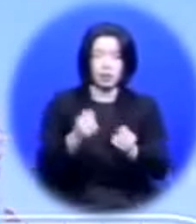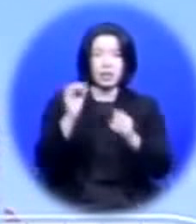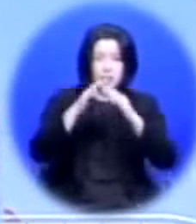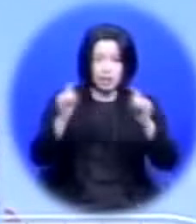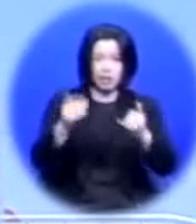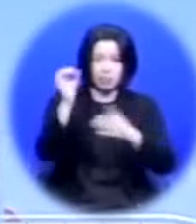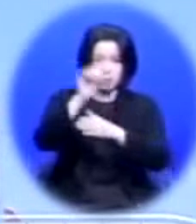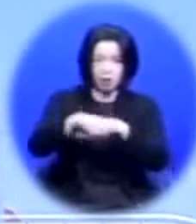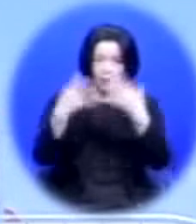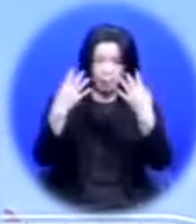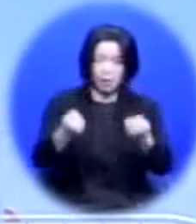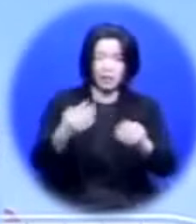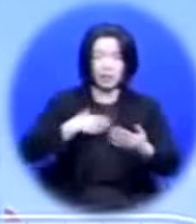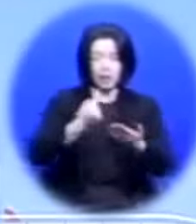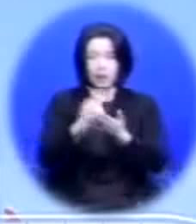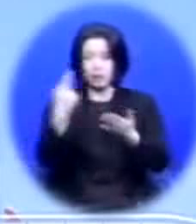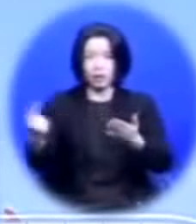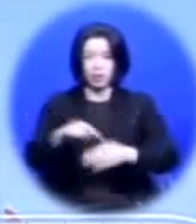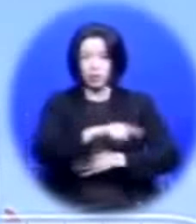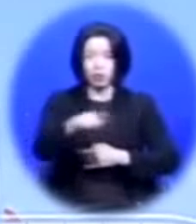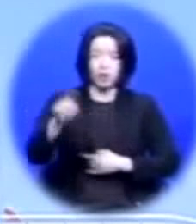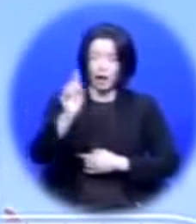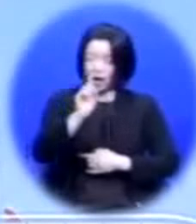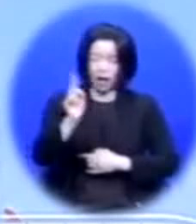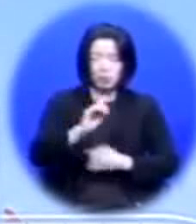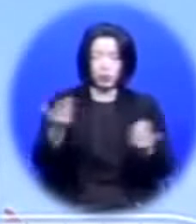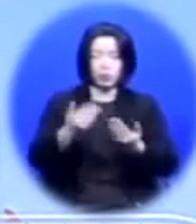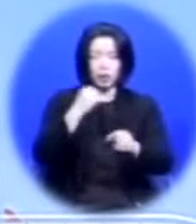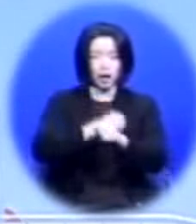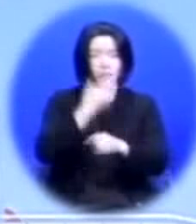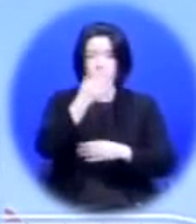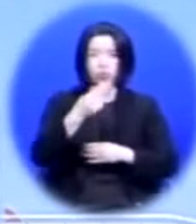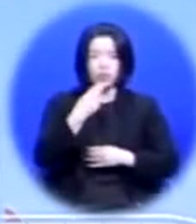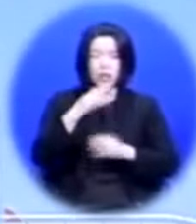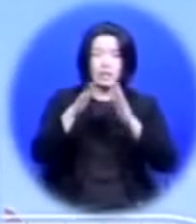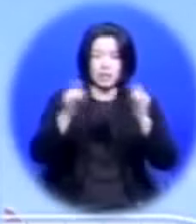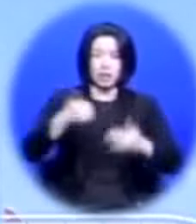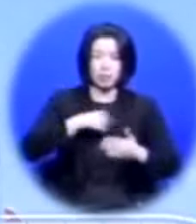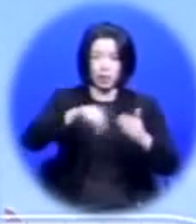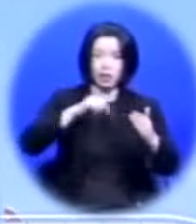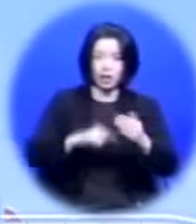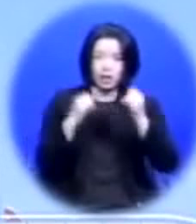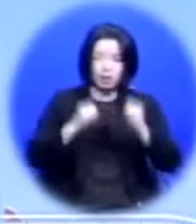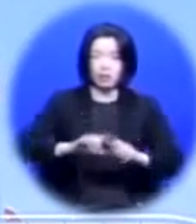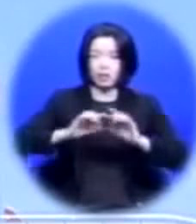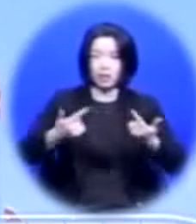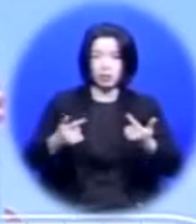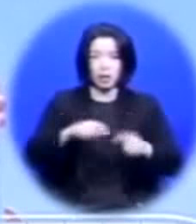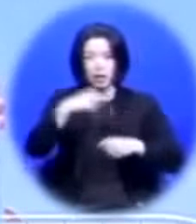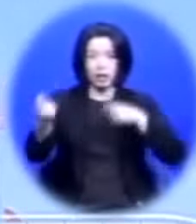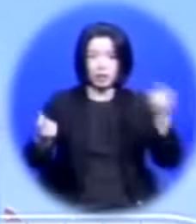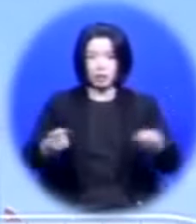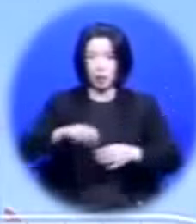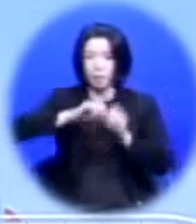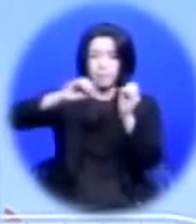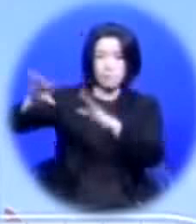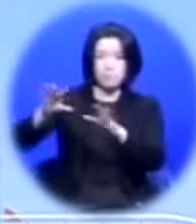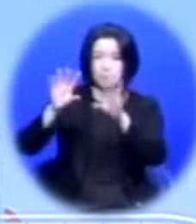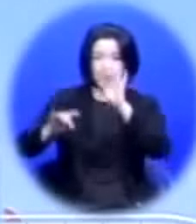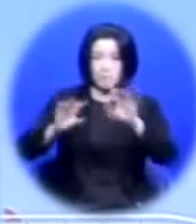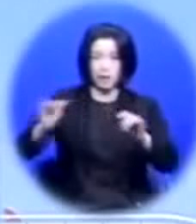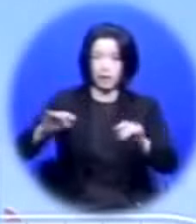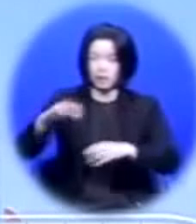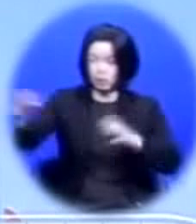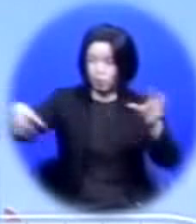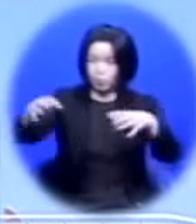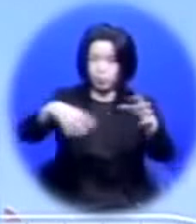맺나니 나를 떠나서는 너희가 아무것도 할 수 없음이라 사람이 내 안에 거하지 아니하면 가지처럼 밖에 버려져 마르나니 사람들이